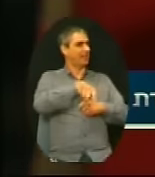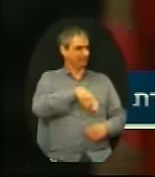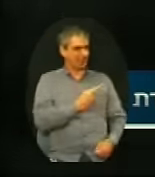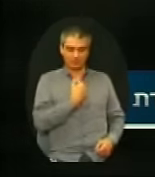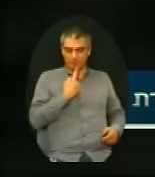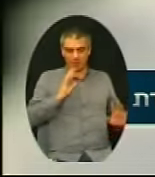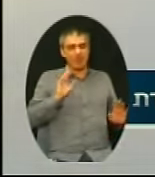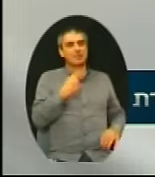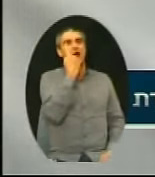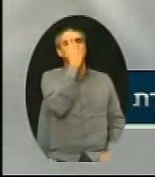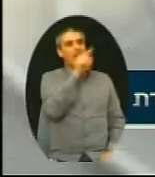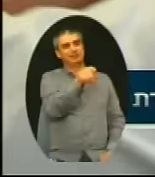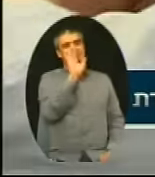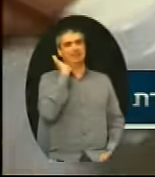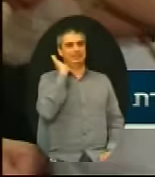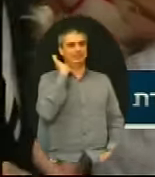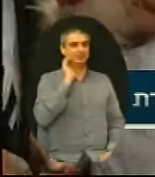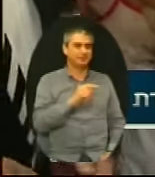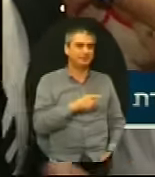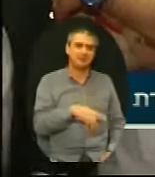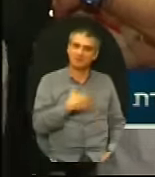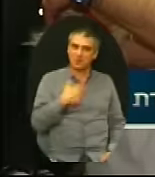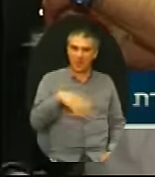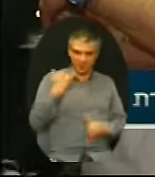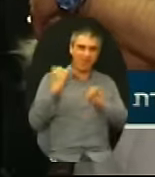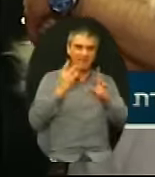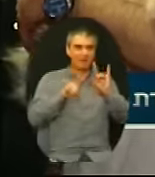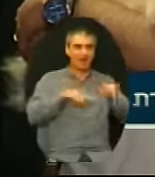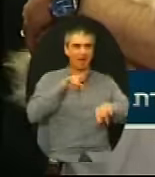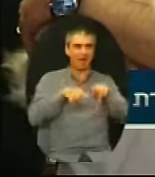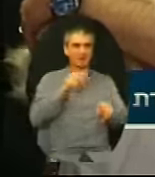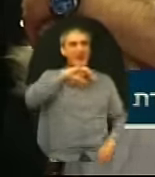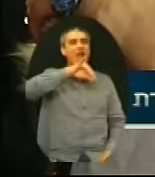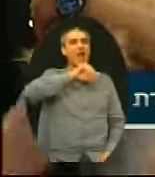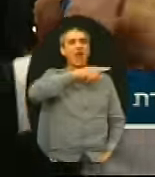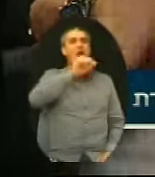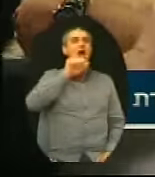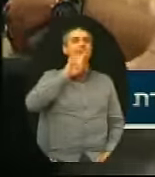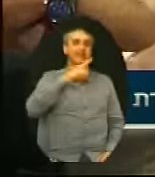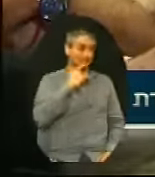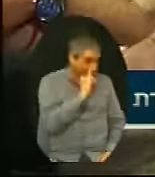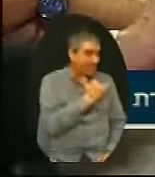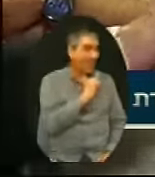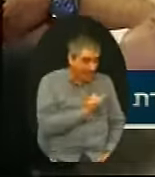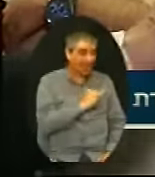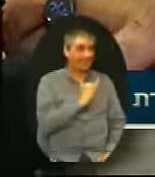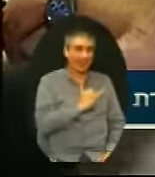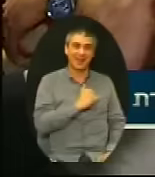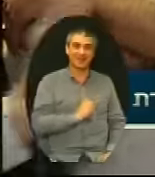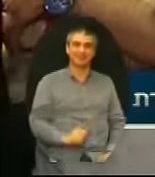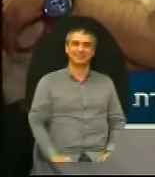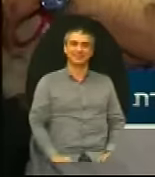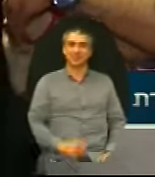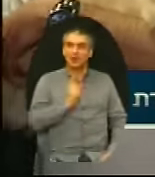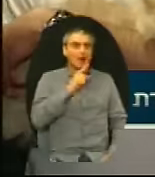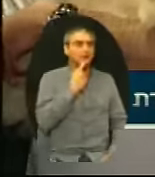נחשים. יש נחש אחד. בעלי חיים. אוי. אתם צריכים להביא הרבה בעלי חיים לאורן חזן. נכון. בלי שמות.